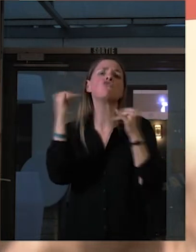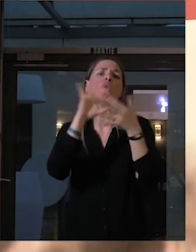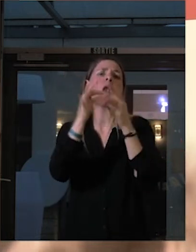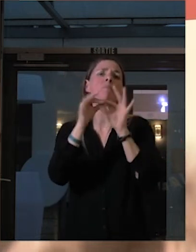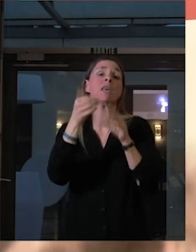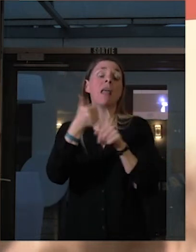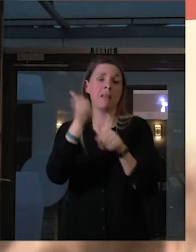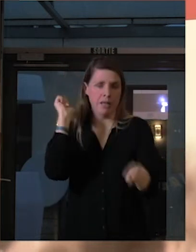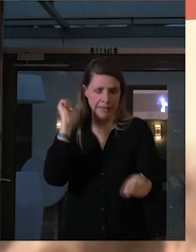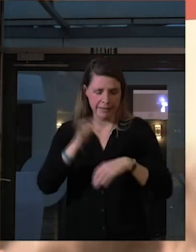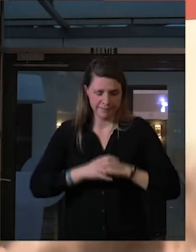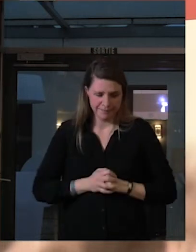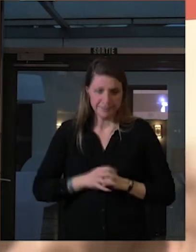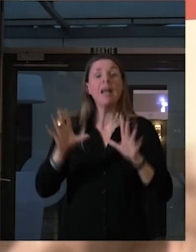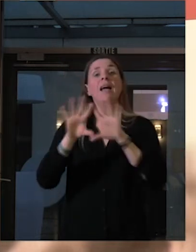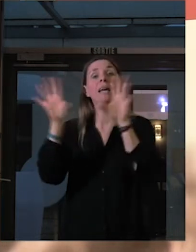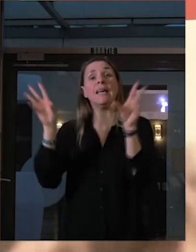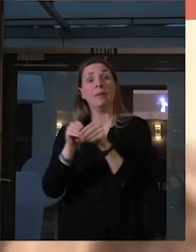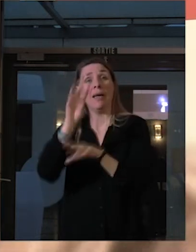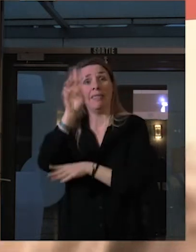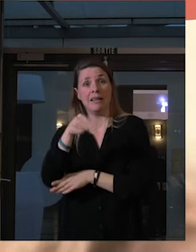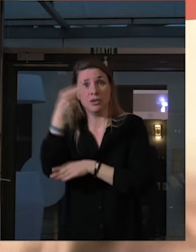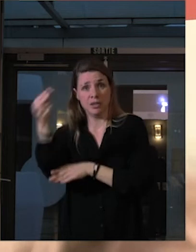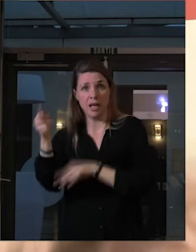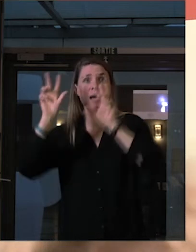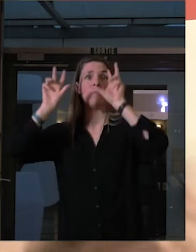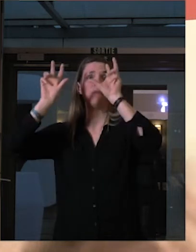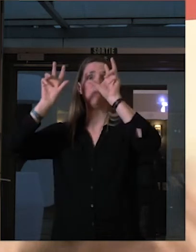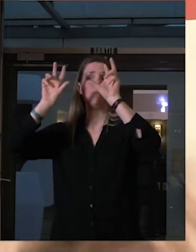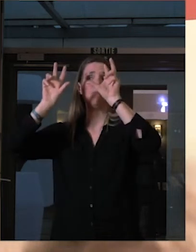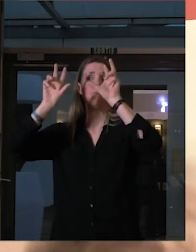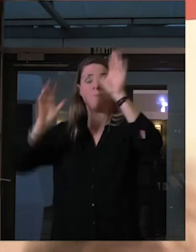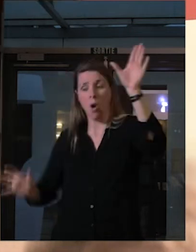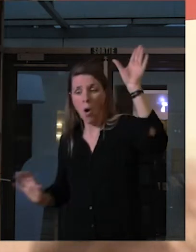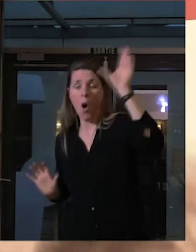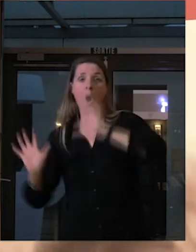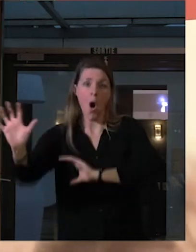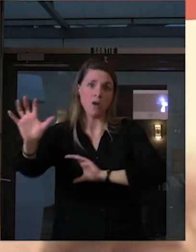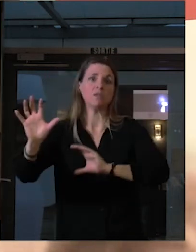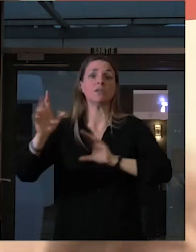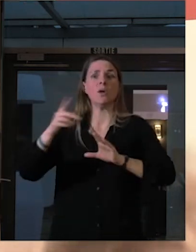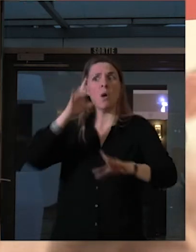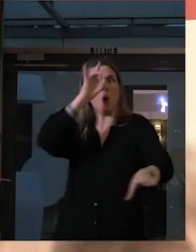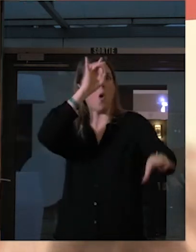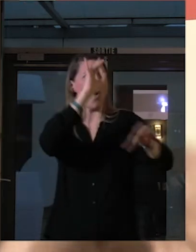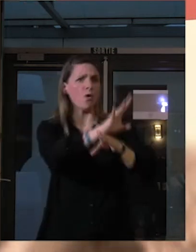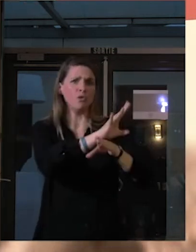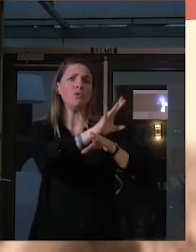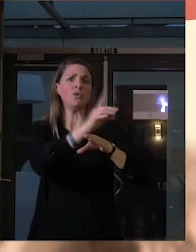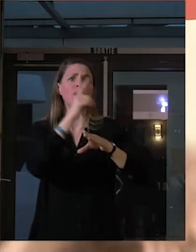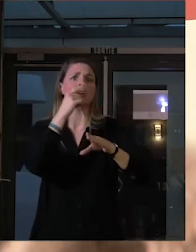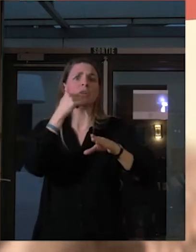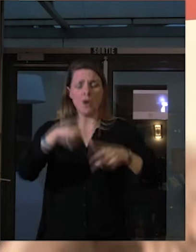dernière, l'équipe donc nationale de beach hand norvégienne a refusé de jouer en bikini et les filles sont arrivées avec un